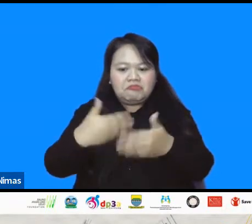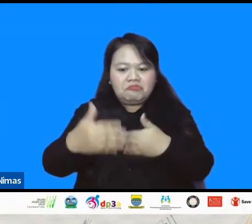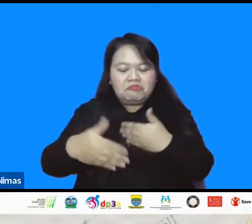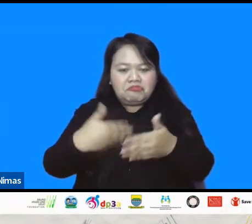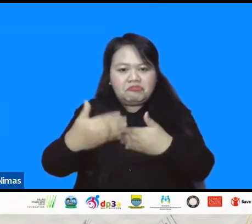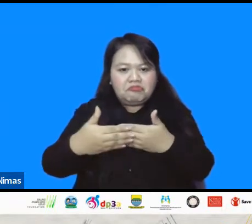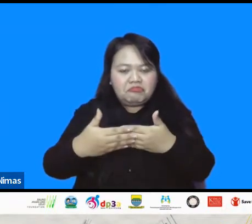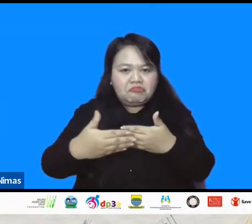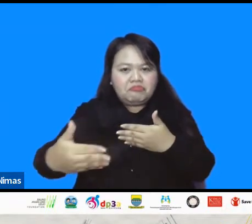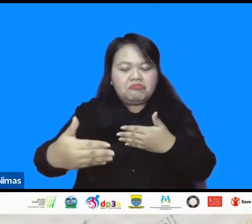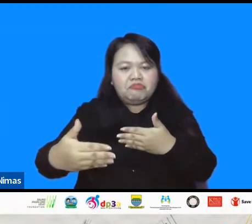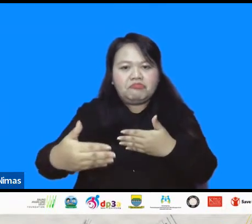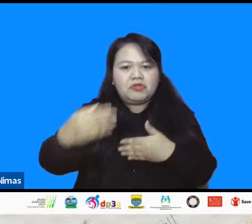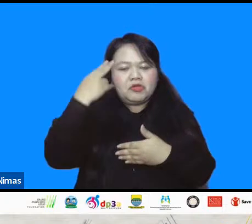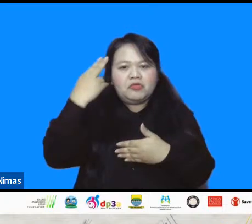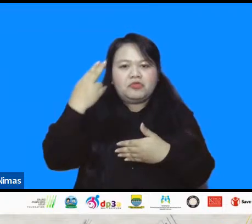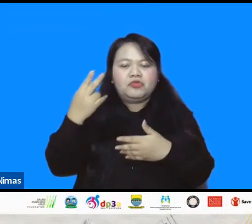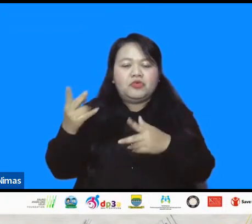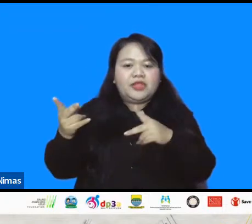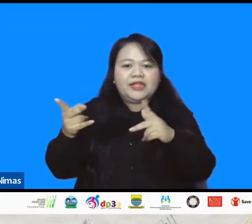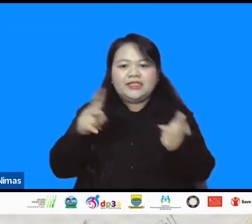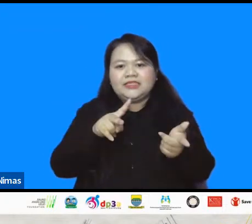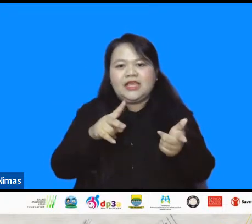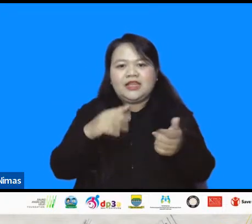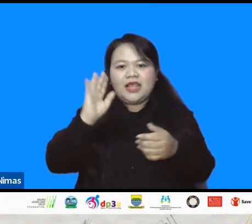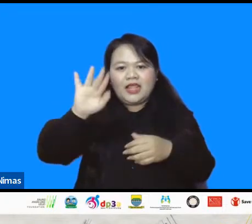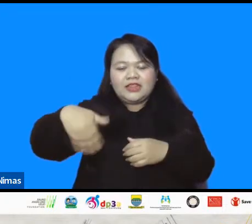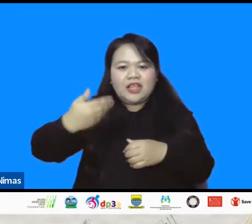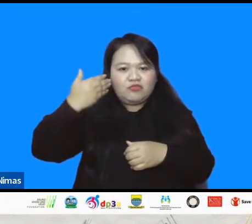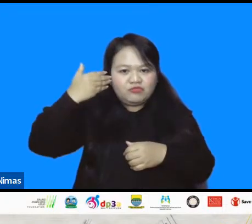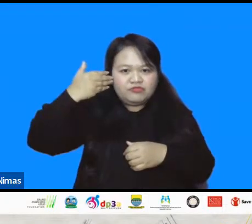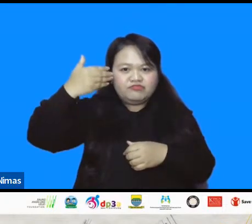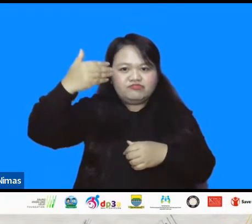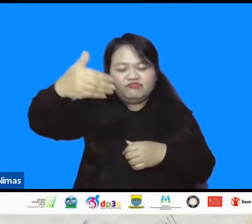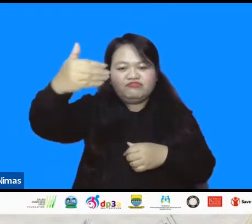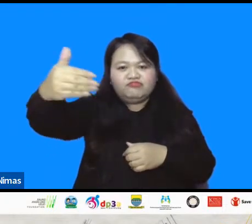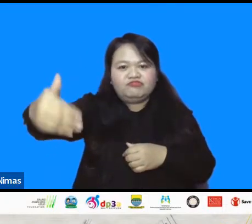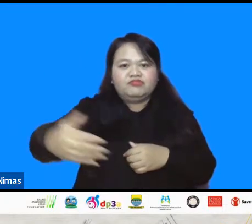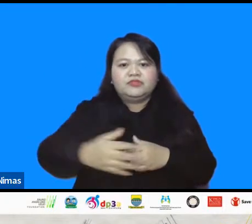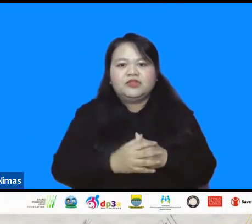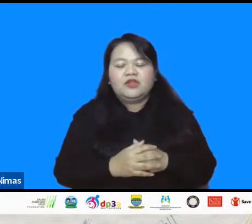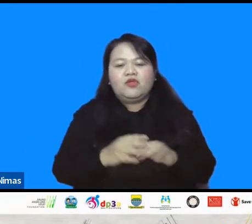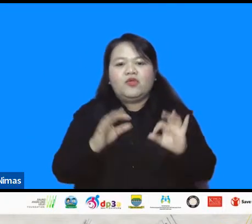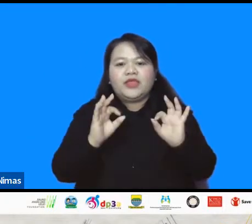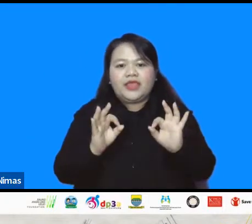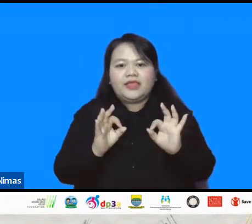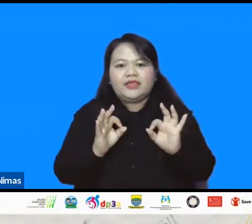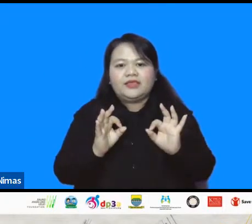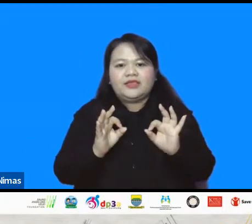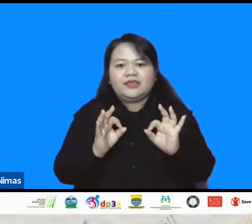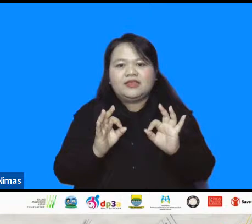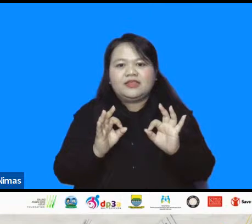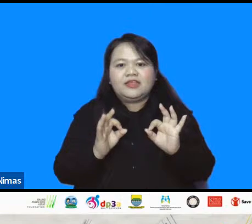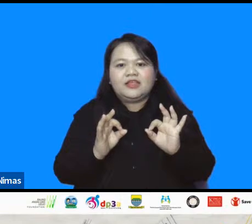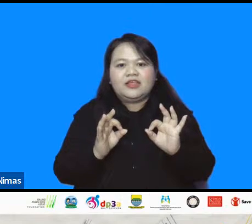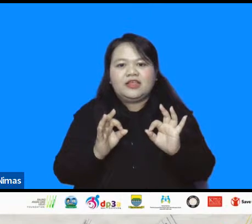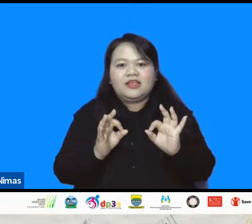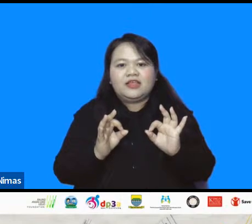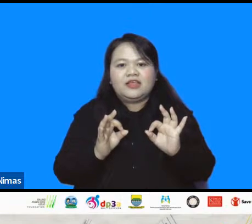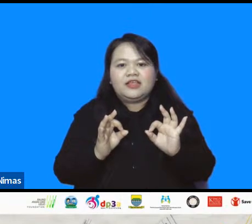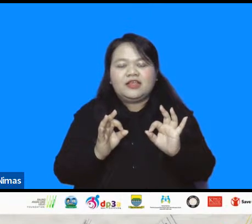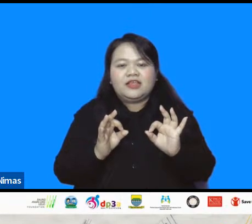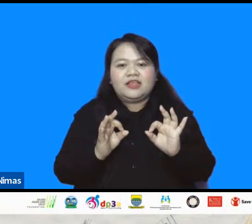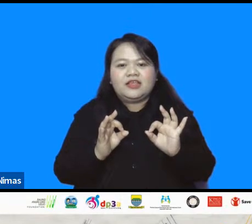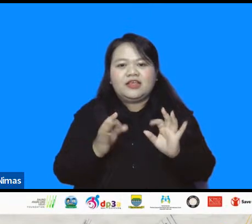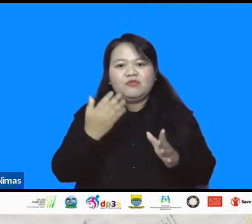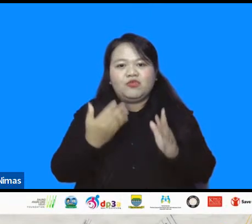untuk perencanaan di tahun-tahun selanjutnya. Oke. Mungkin